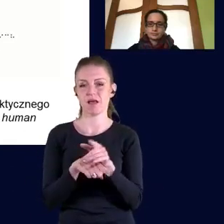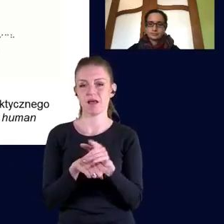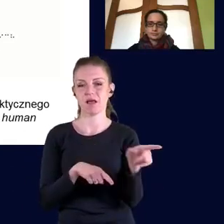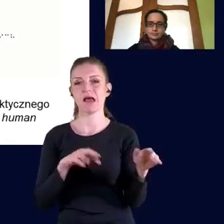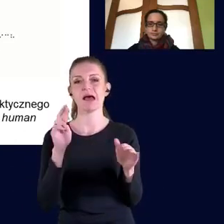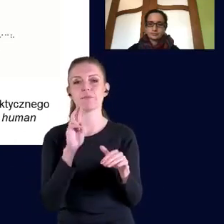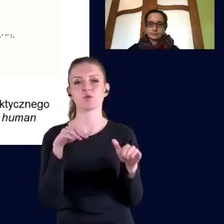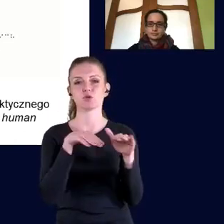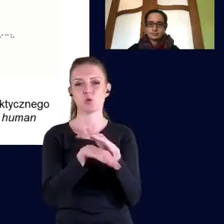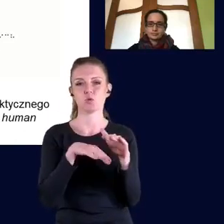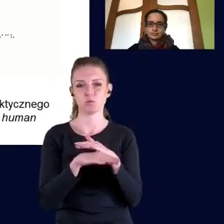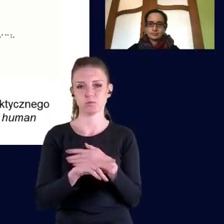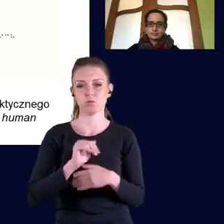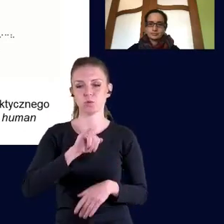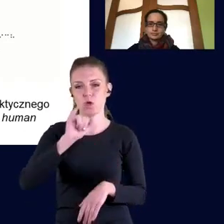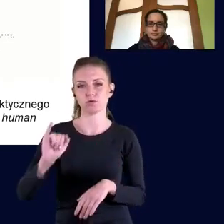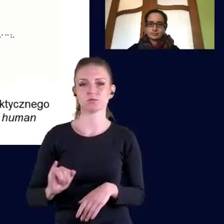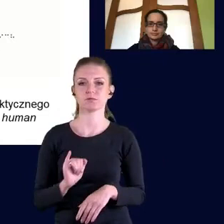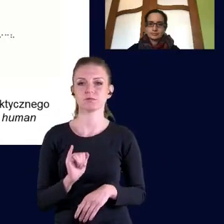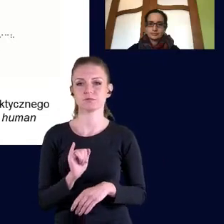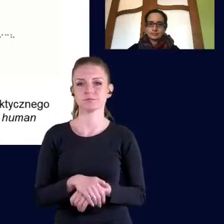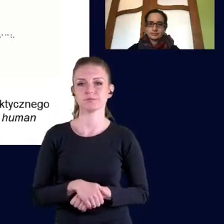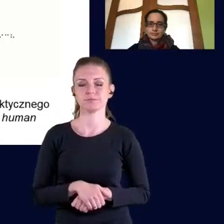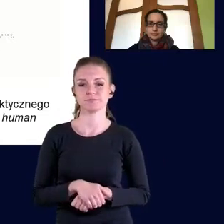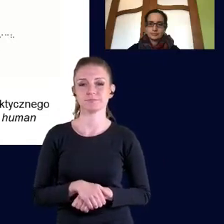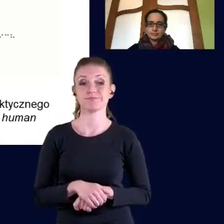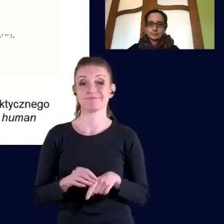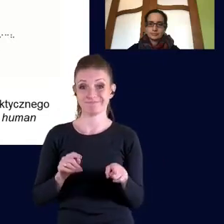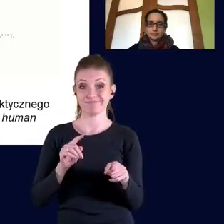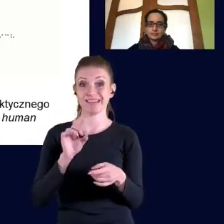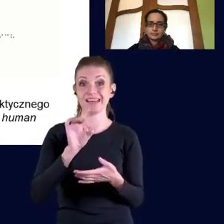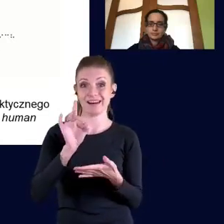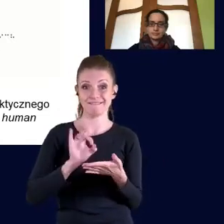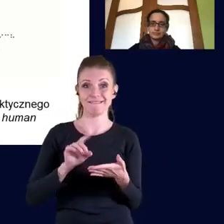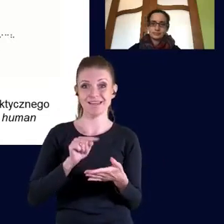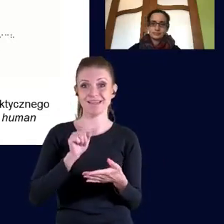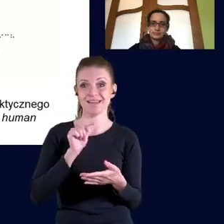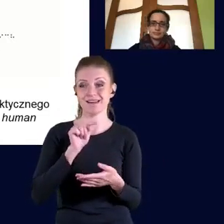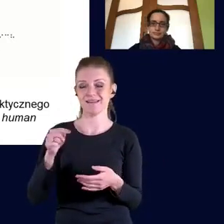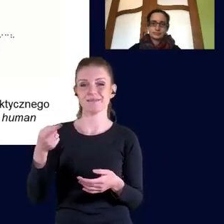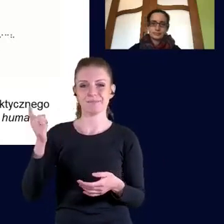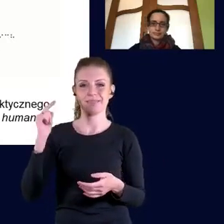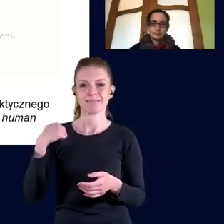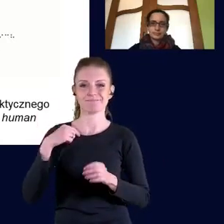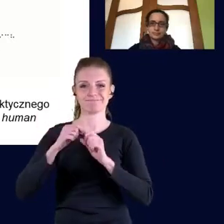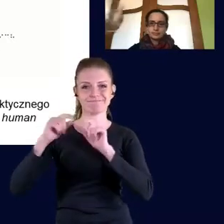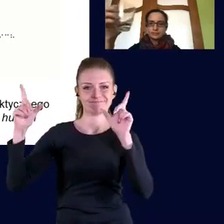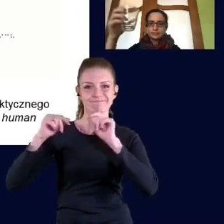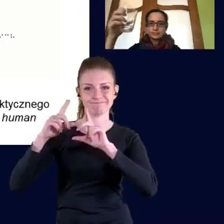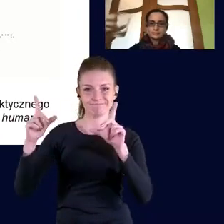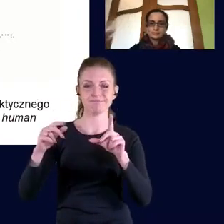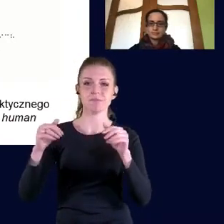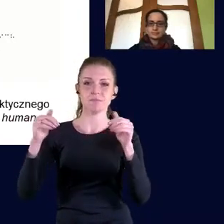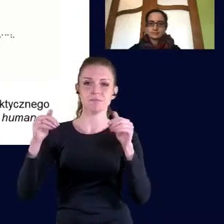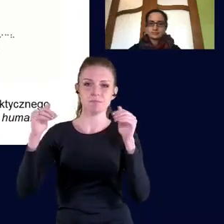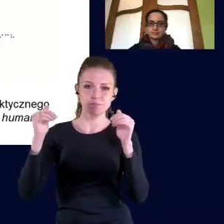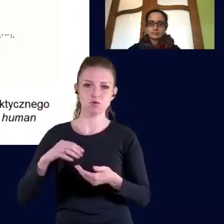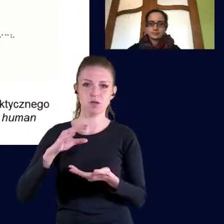Jagiellońskiego Te grafiki są o tyle Ciekawe że one mogą być pobierane